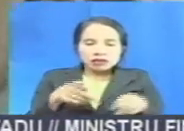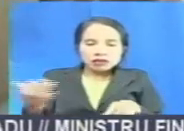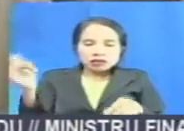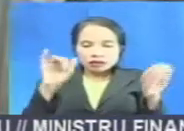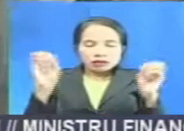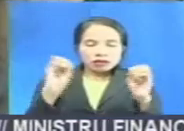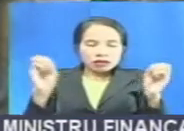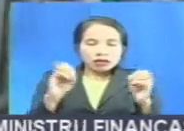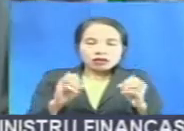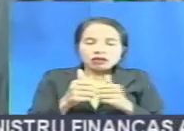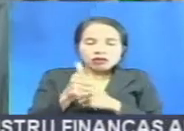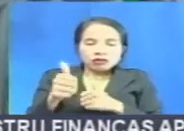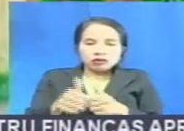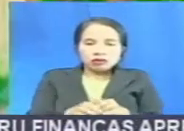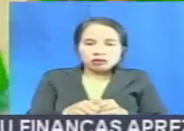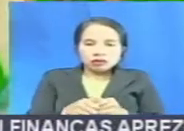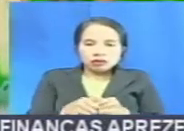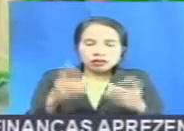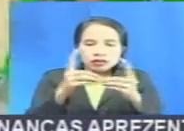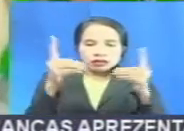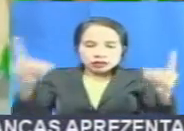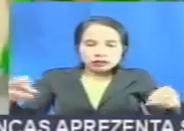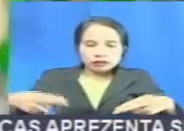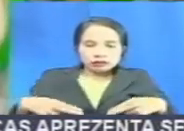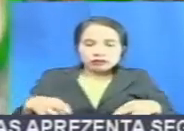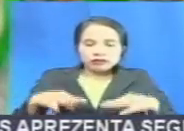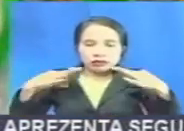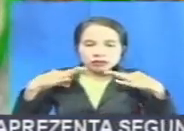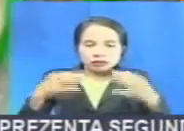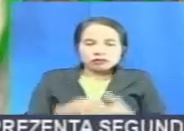regras de distância físico. João Aníbal, Lucas da Costa, ba RTTL.